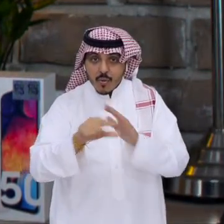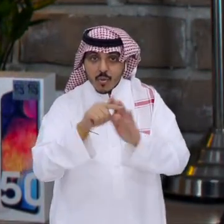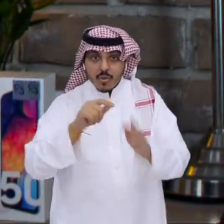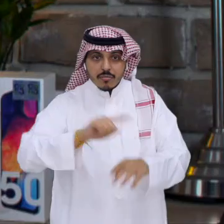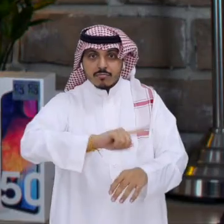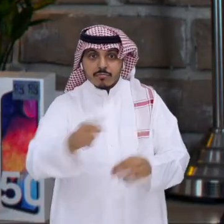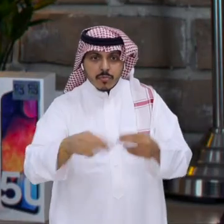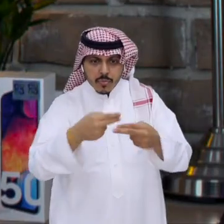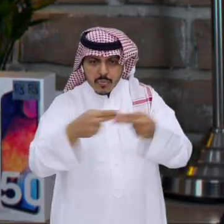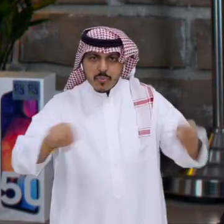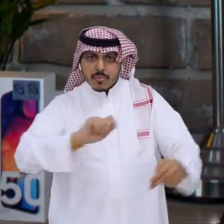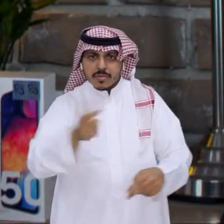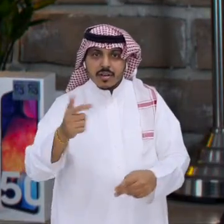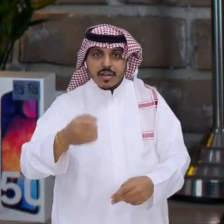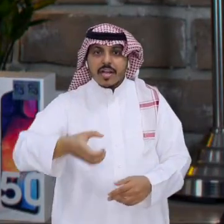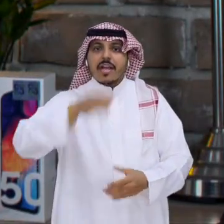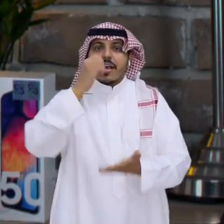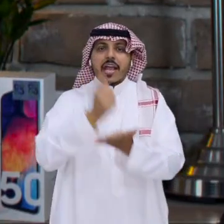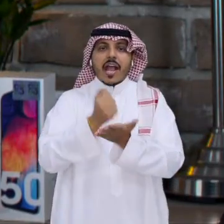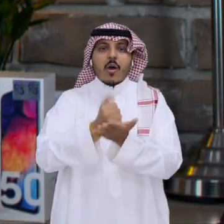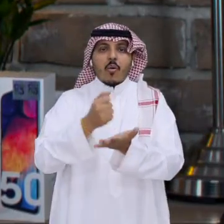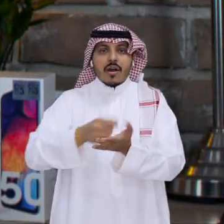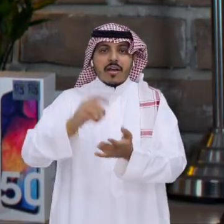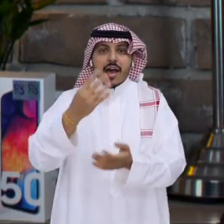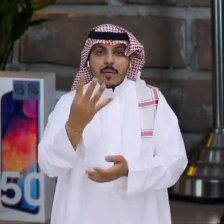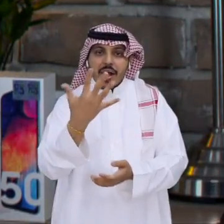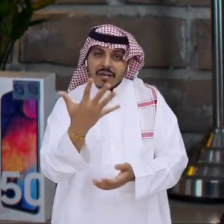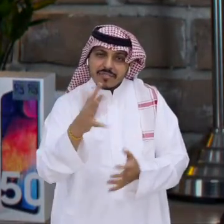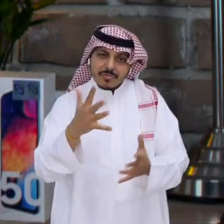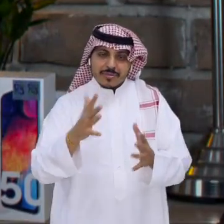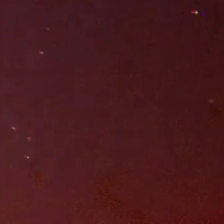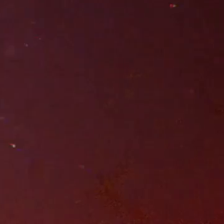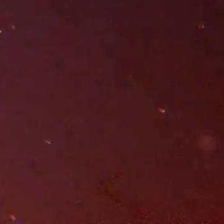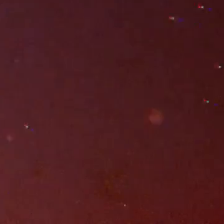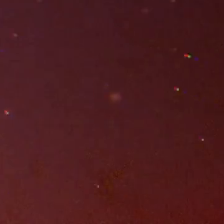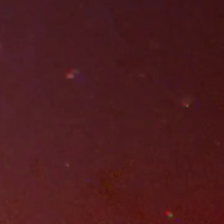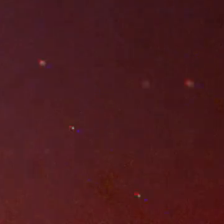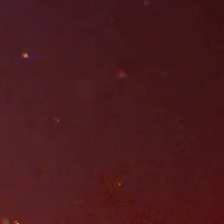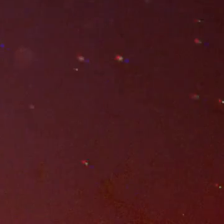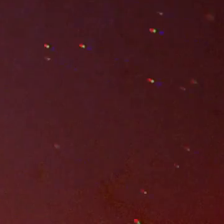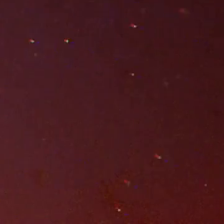عساس أقدر ألحق على مسألة الرتم السريع يبغالي قبل كل حلقة 4-5 كواب قهوة.